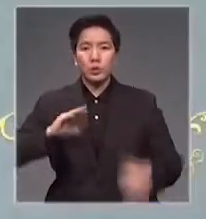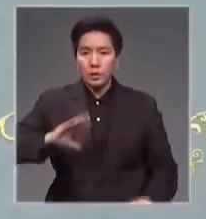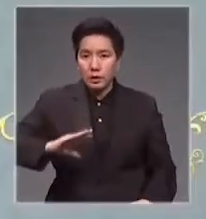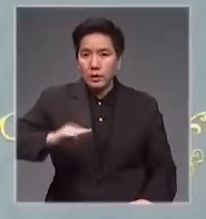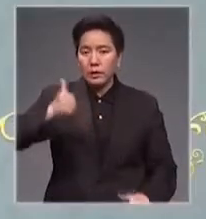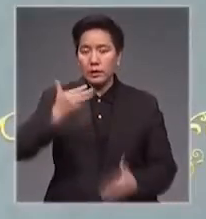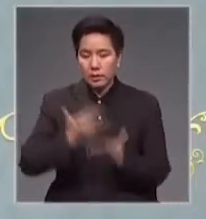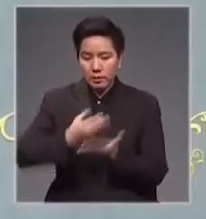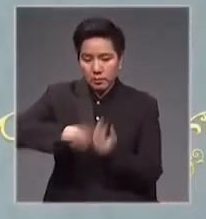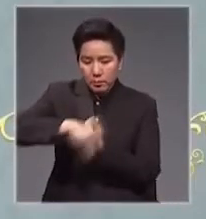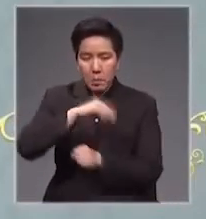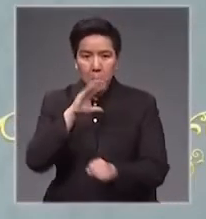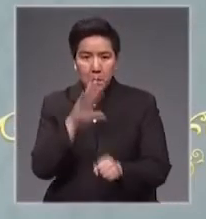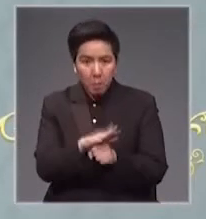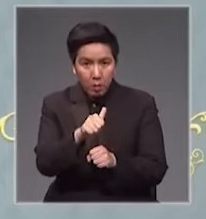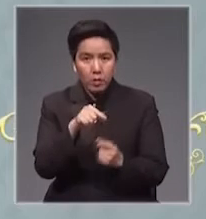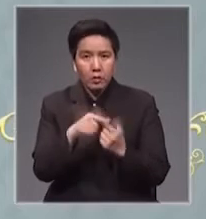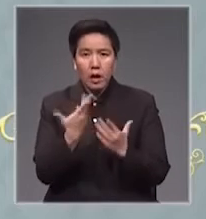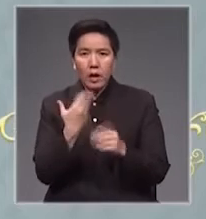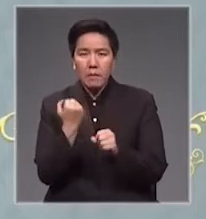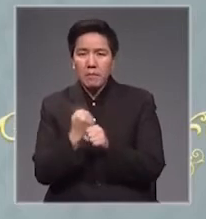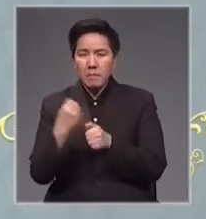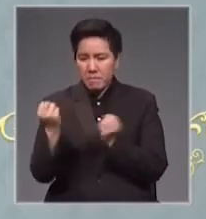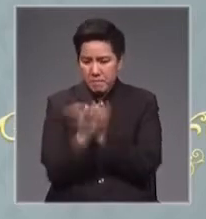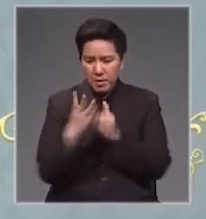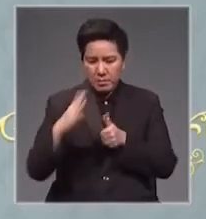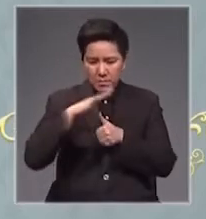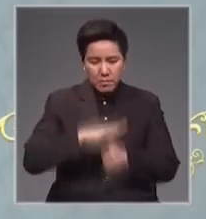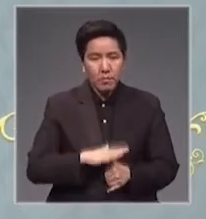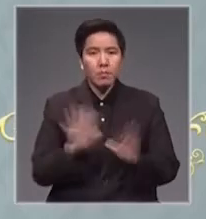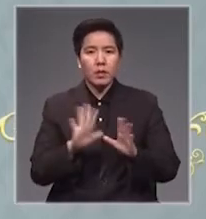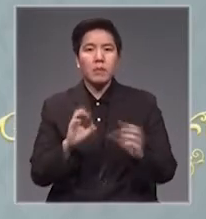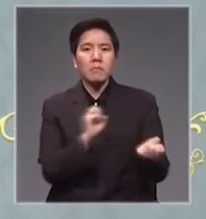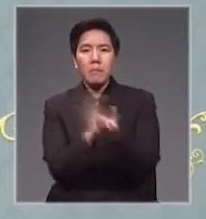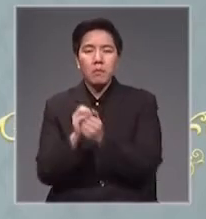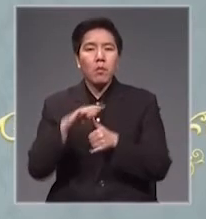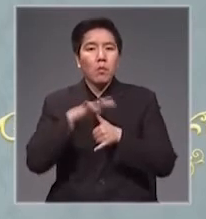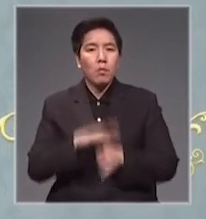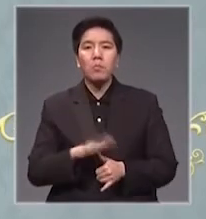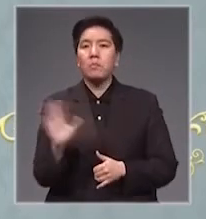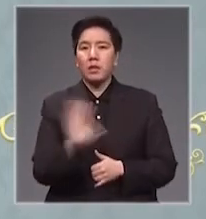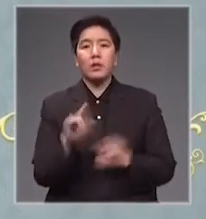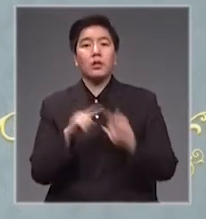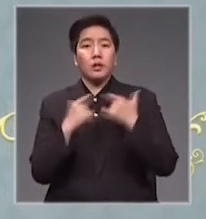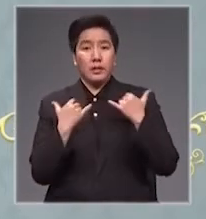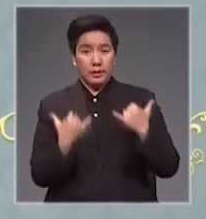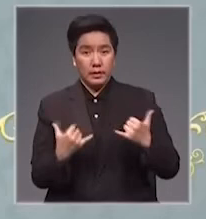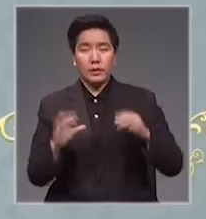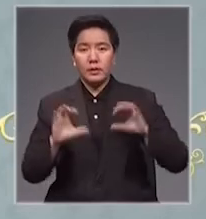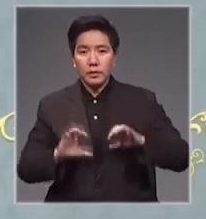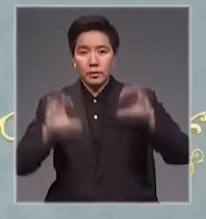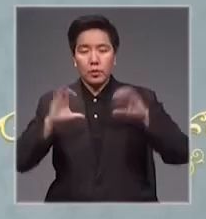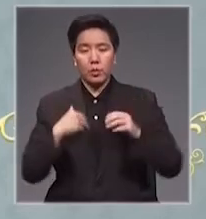งพอและลดความเสี่ยงจากการถูกกระทำหรือผลกระทบต่างๆจากภายนอกด้วยนะครับวันนี้รัฐบาลได้เดินหน้